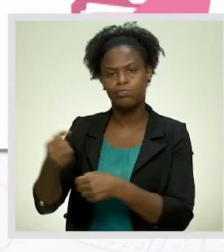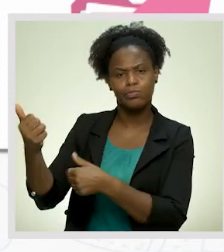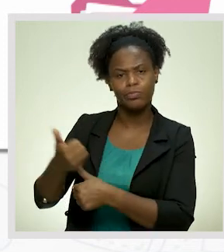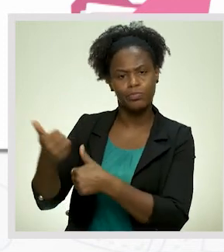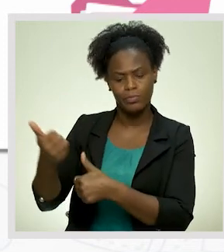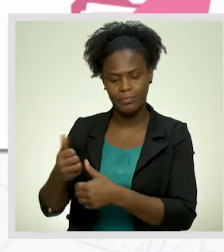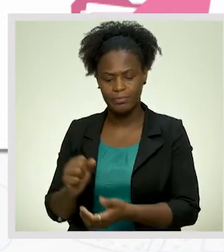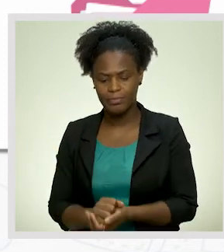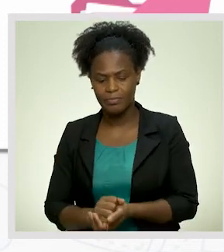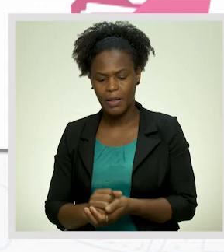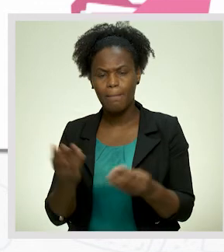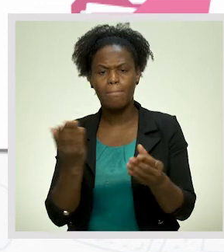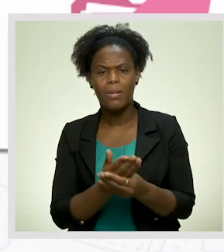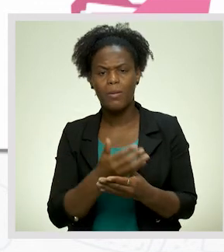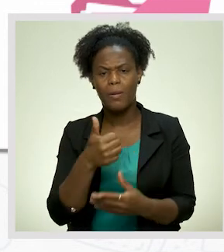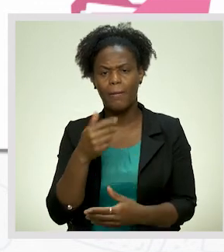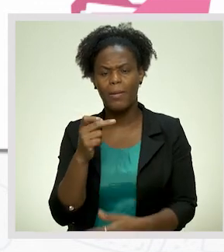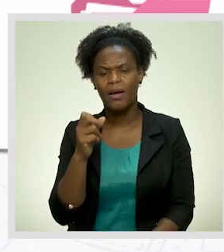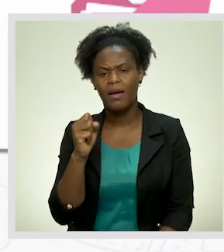Baguette. Une baguette.